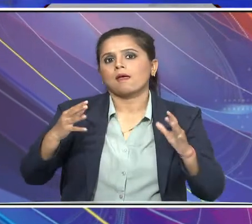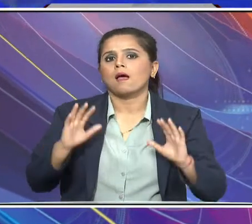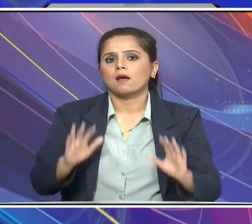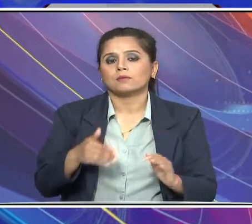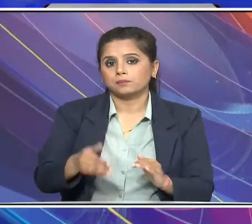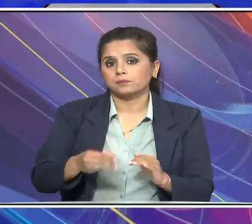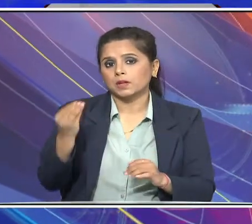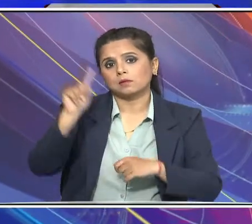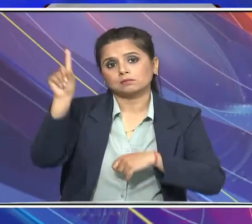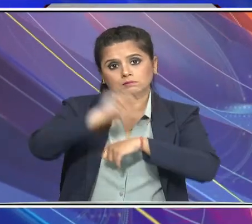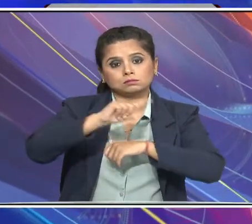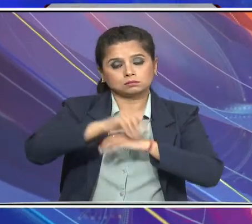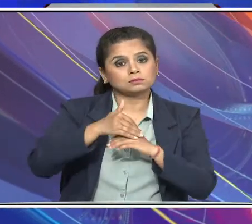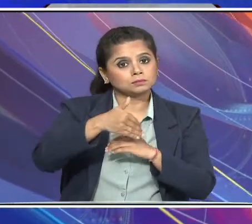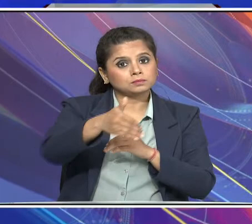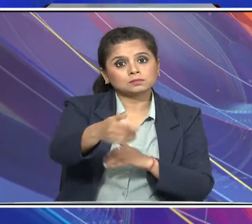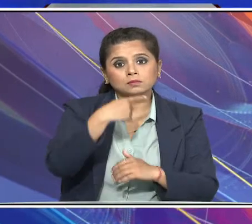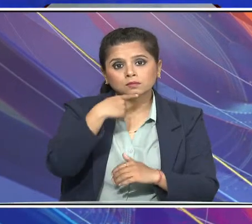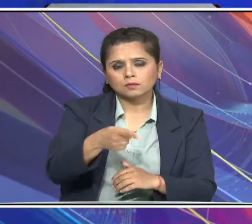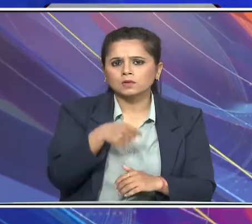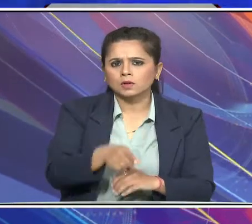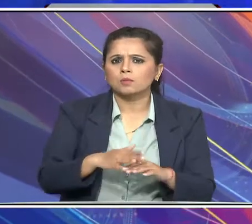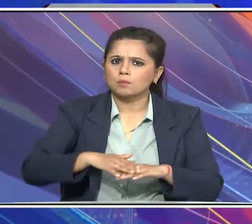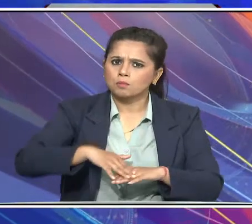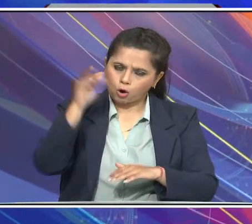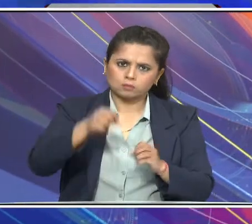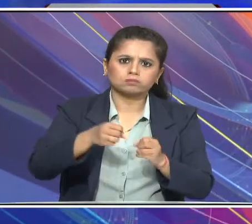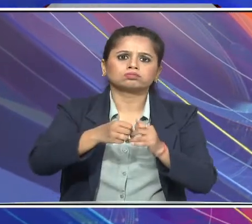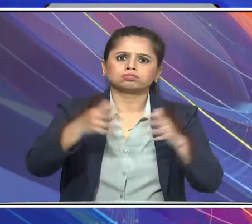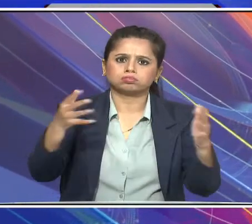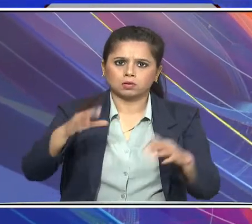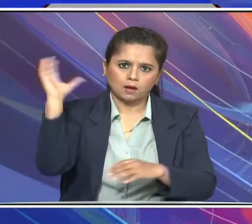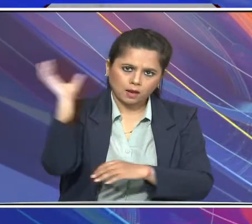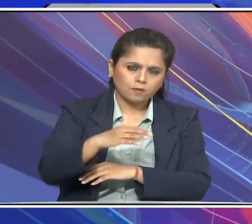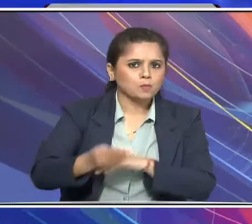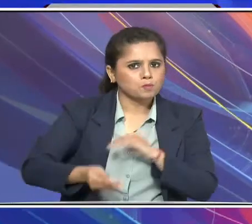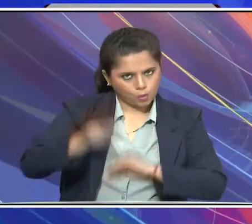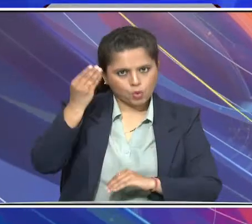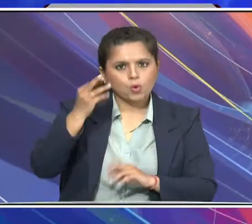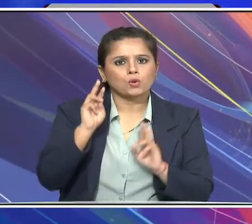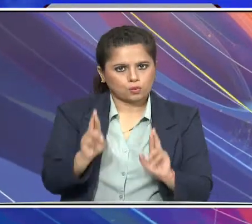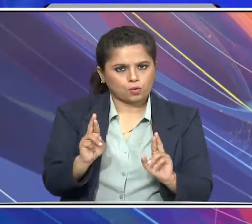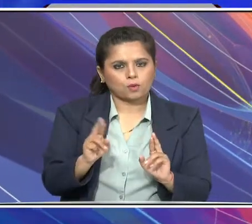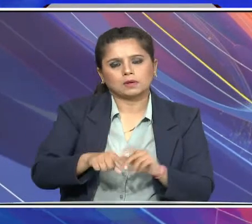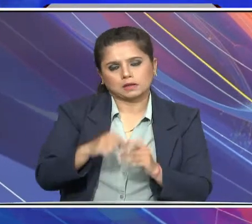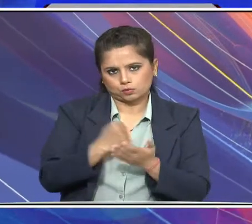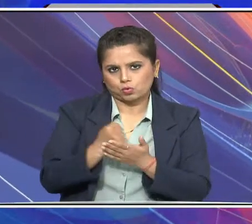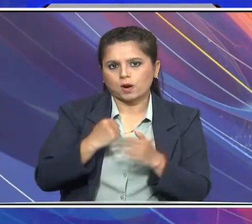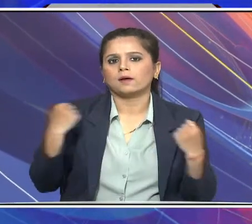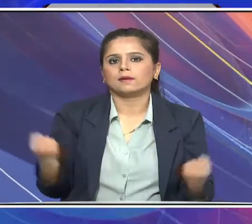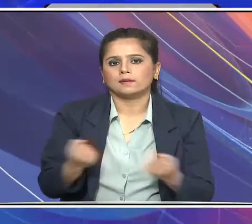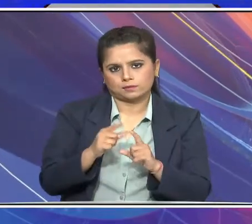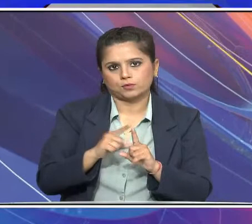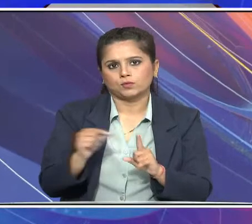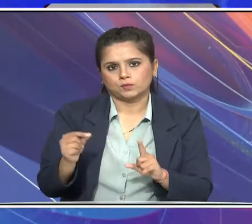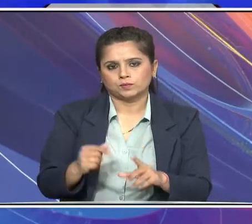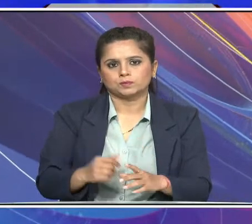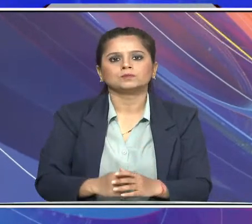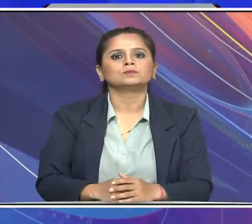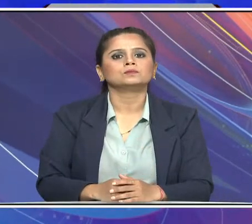आने वाले दोनों में उसका और ग्रोथ हो और इन्वेस्टमेंट आए उसके लिए प्रयास किया जाएगा